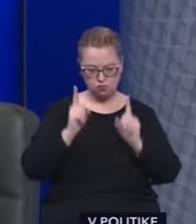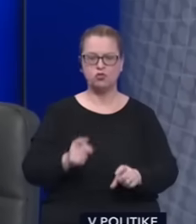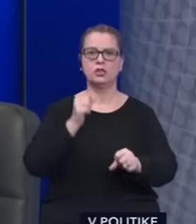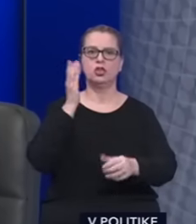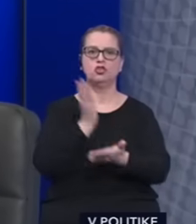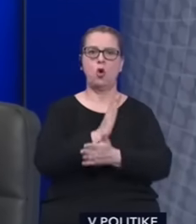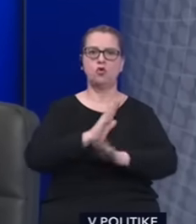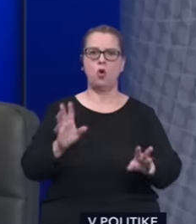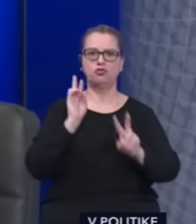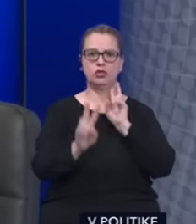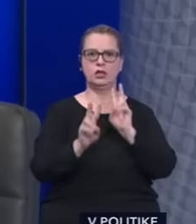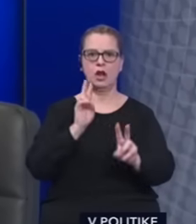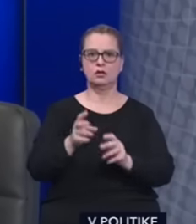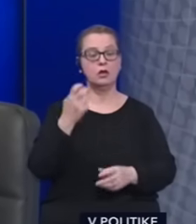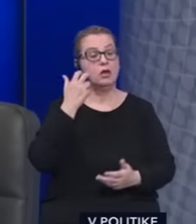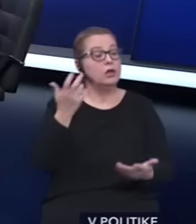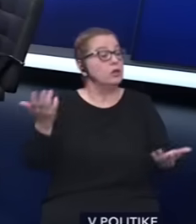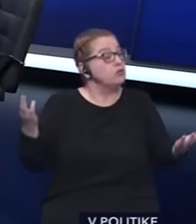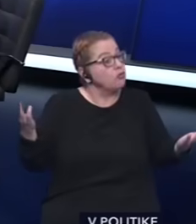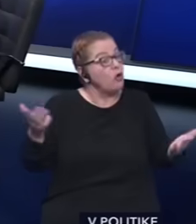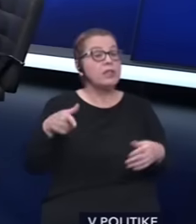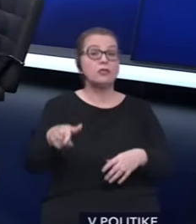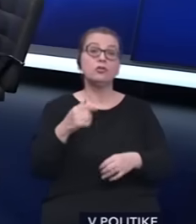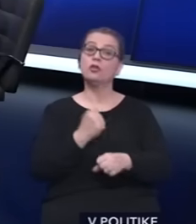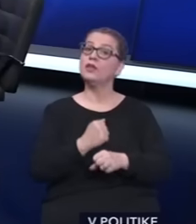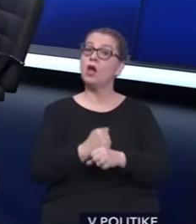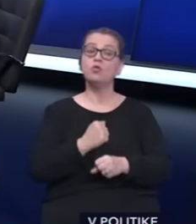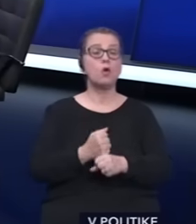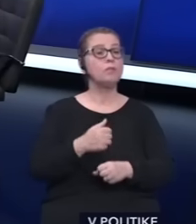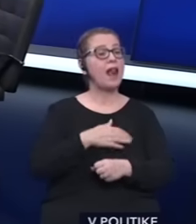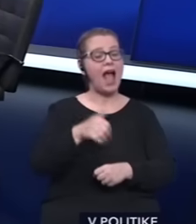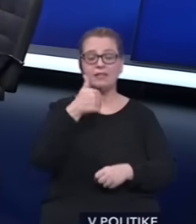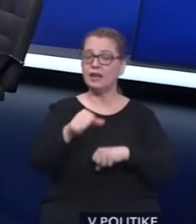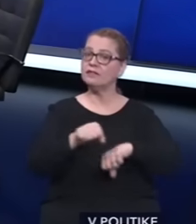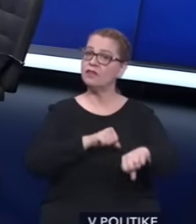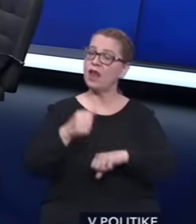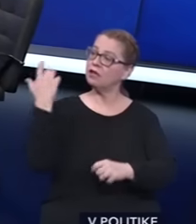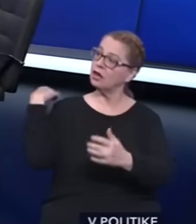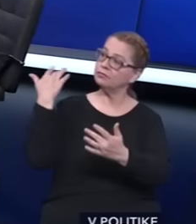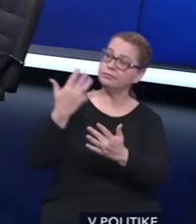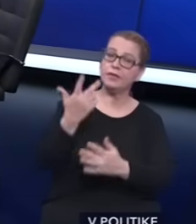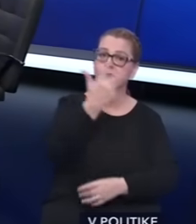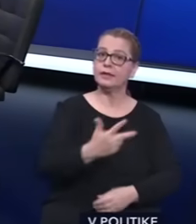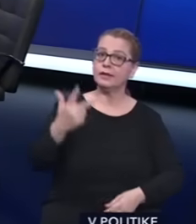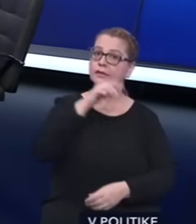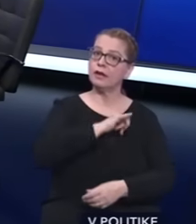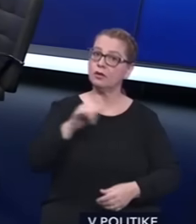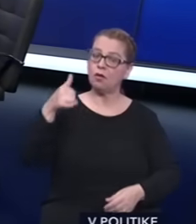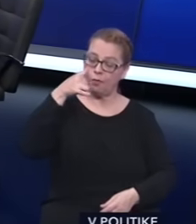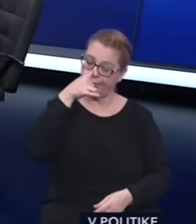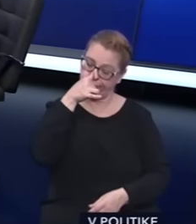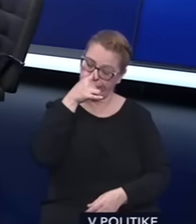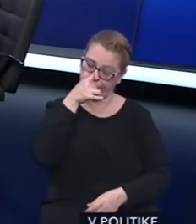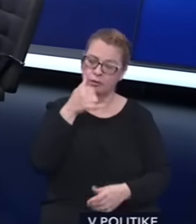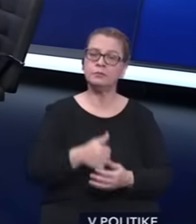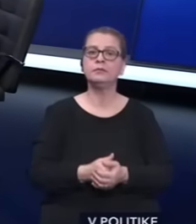Táto vláda neurobila škoda, jeden projekt. Len škoda, že to neurobila ani jedna vláda teda za posledných 30 rokov. Pán Gröling, vnímate slova Viktora Orbána ako